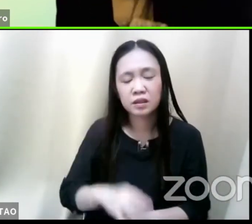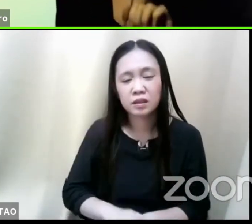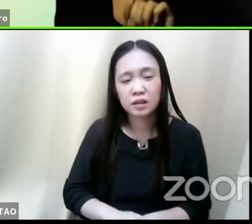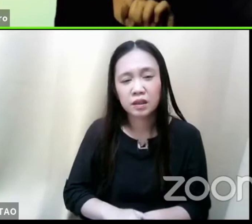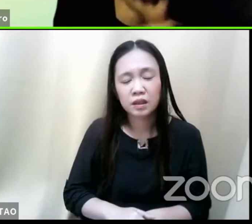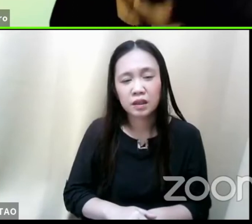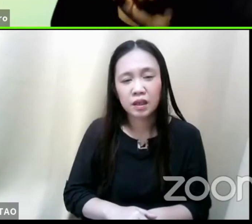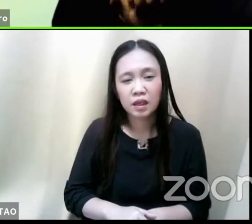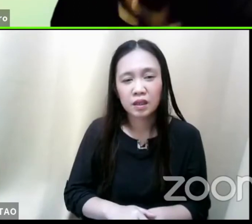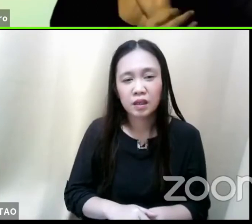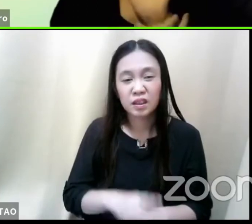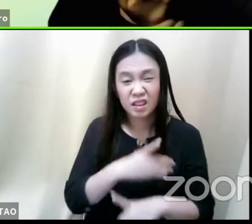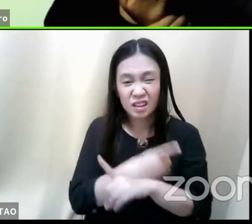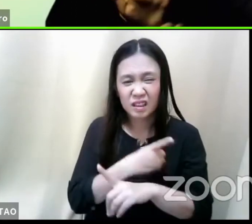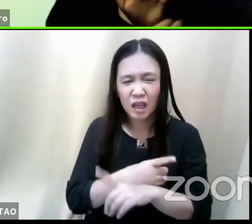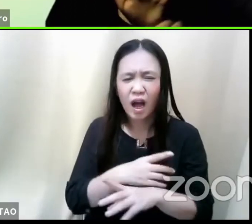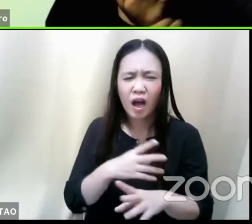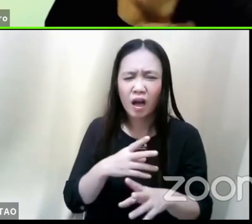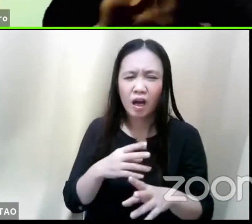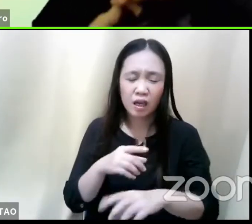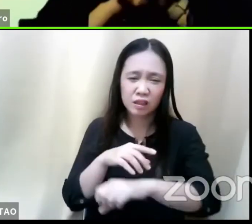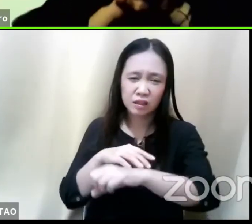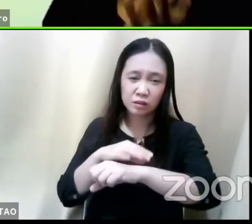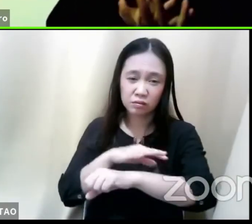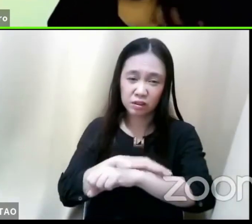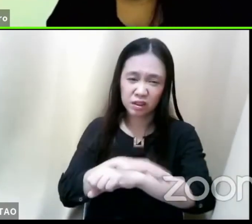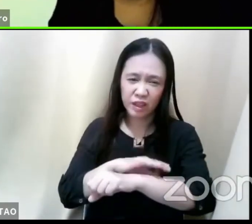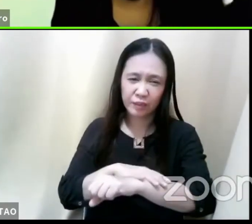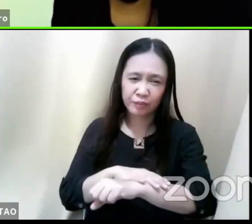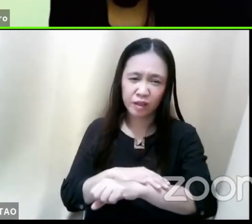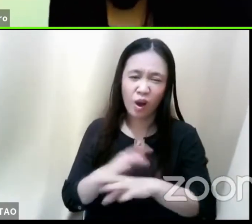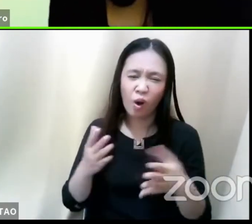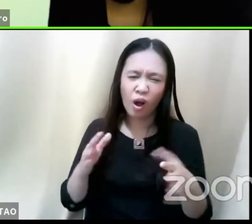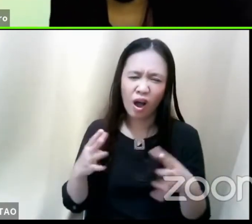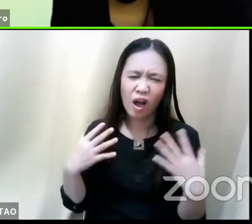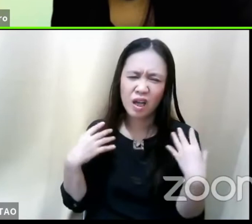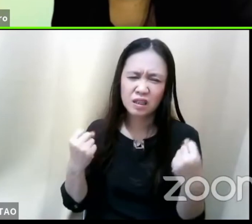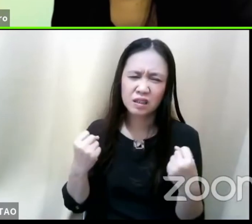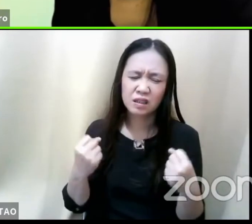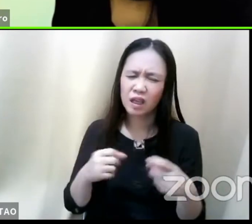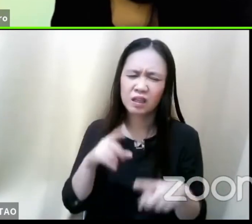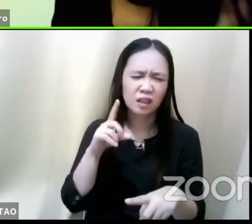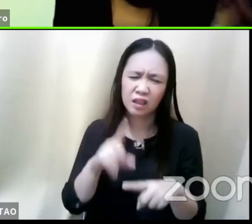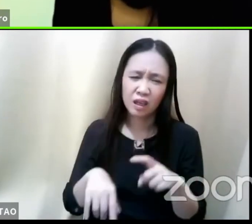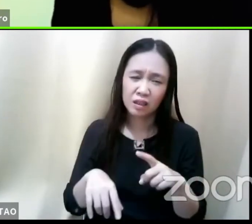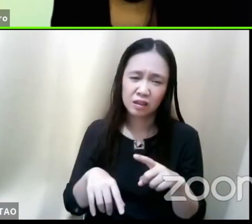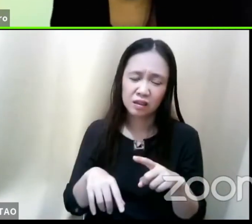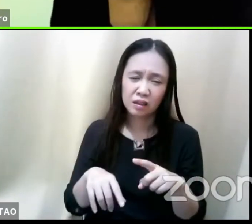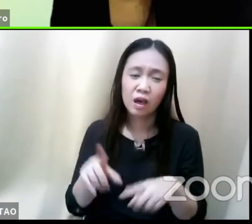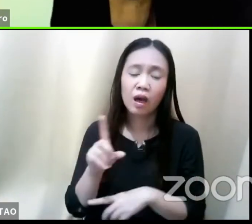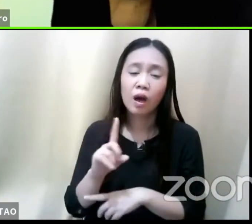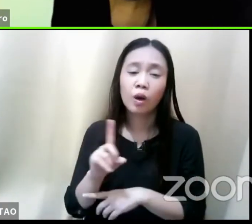hand? Paano kung hindi daw po enough yung strength para magawa ang CPR? Ano po ang pwede